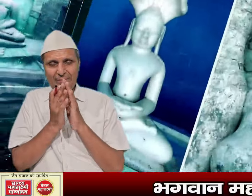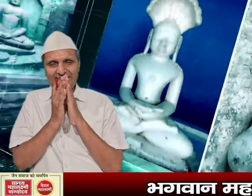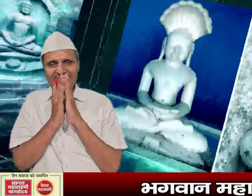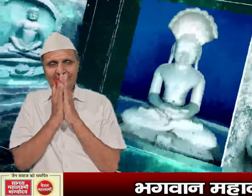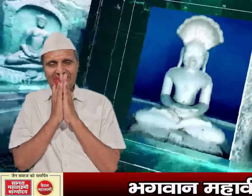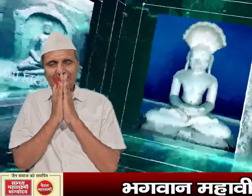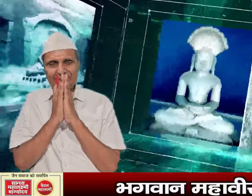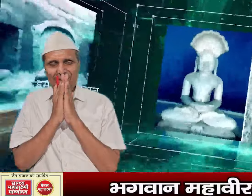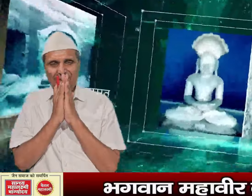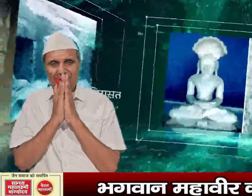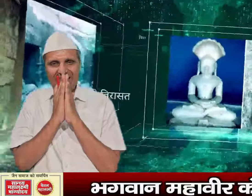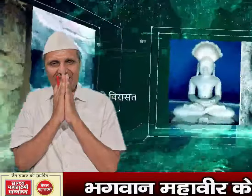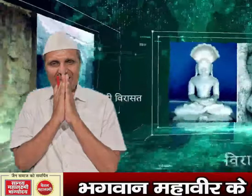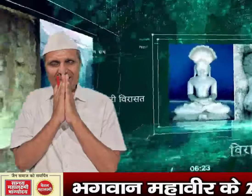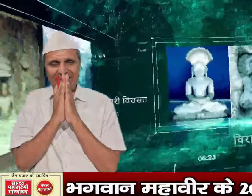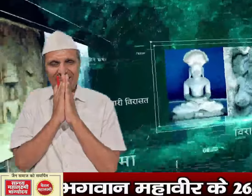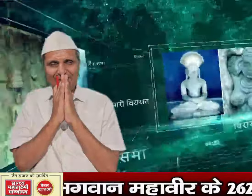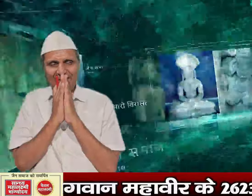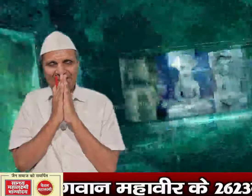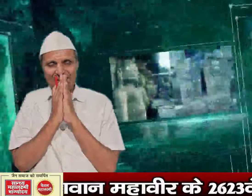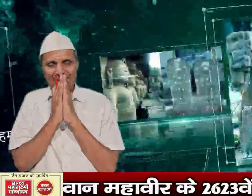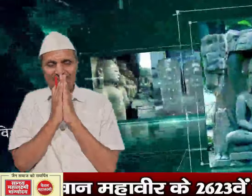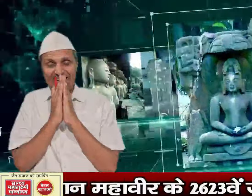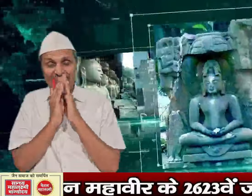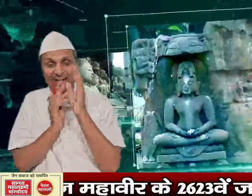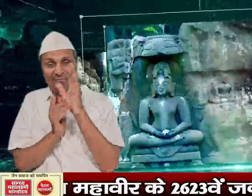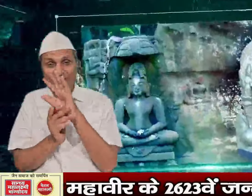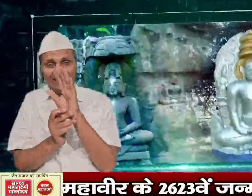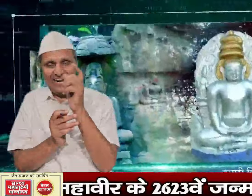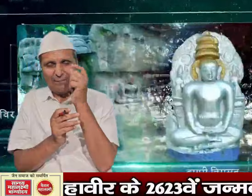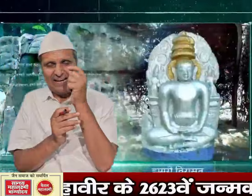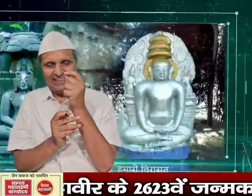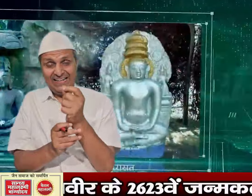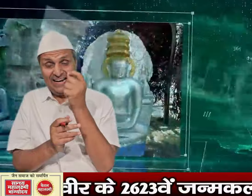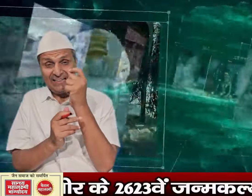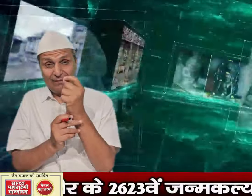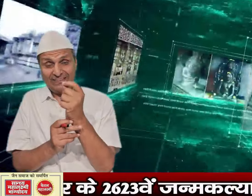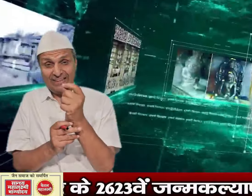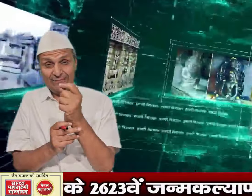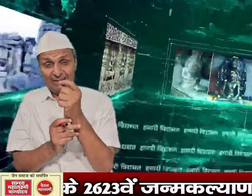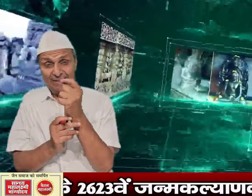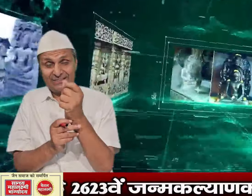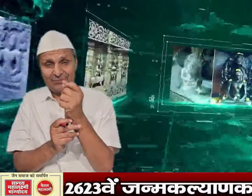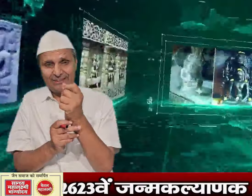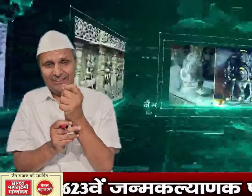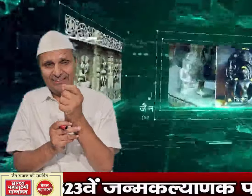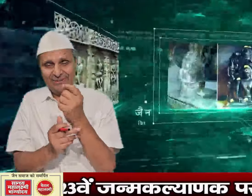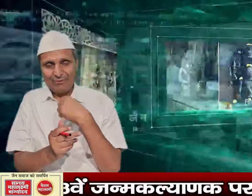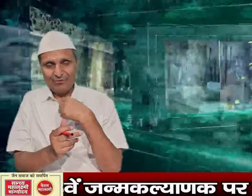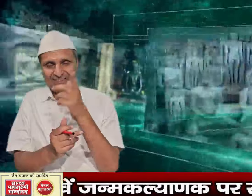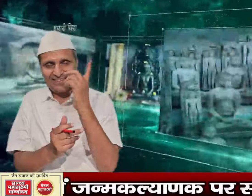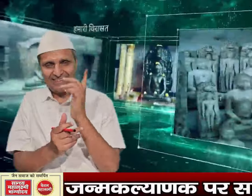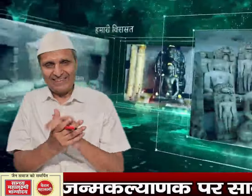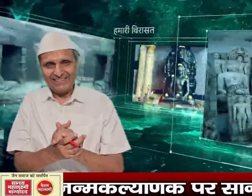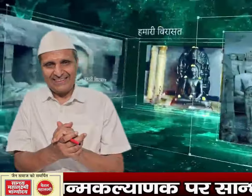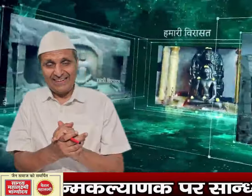सोशल मीडिया पर जैन समाज के सबसे लोकप्रिय जैन न्यूज चैनल चैनल महालक्ष्मी की ओर से अप्रैल फूल नहीं 1 अप्रैल के दिन आज बात कर रहे हैं आपसे ऐसे फूल की जो